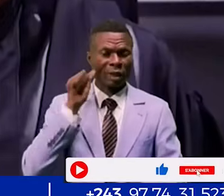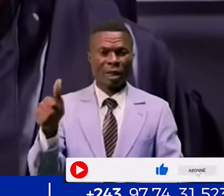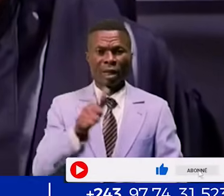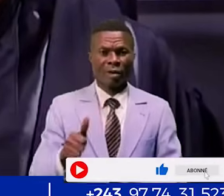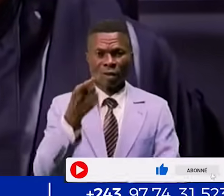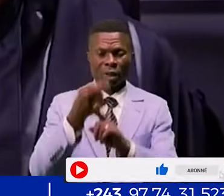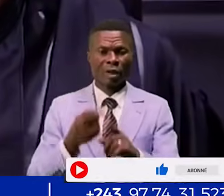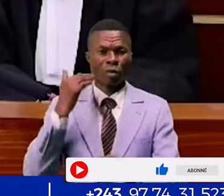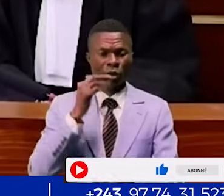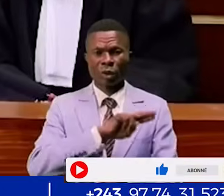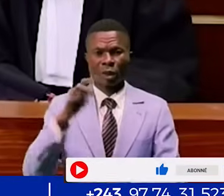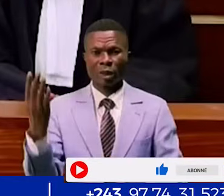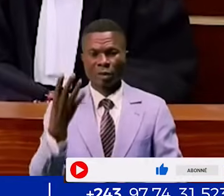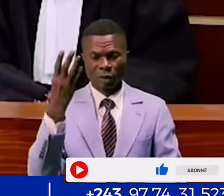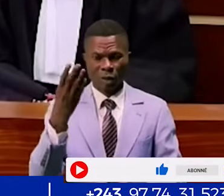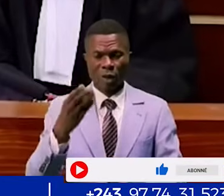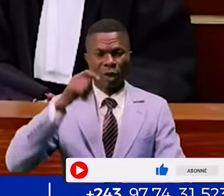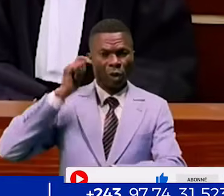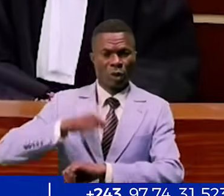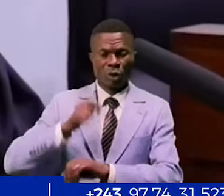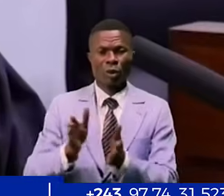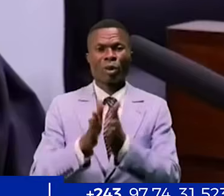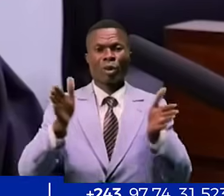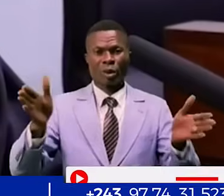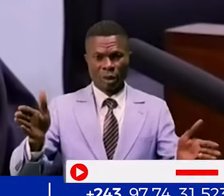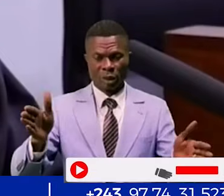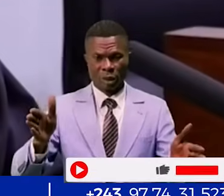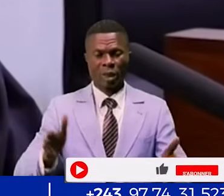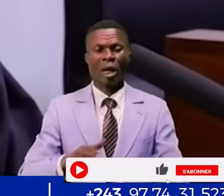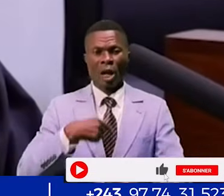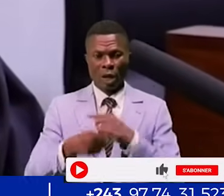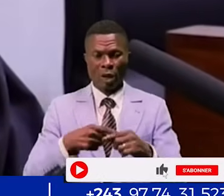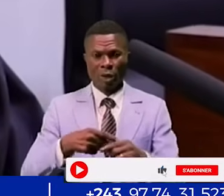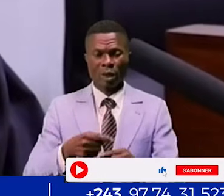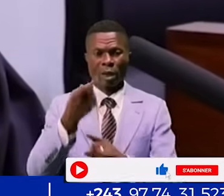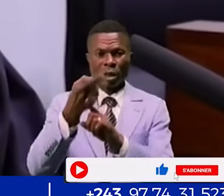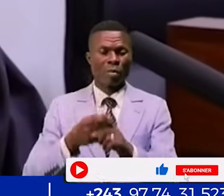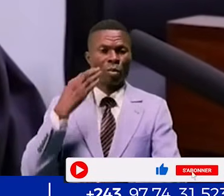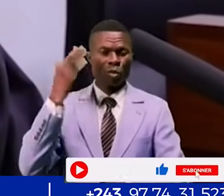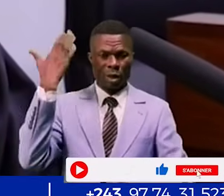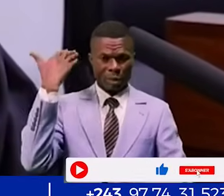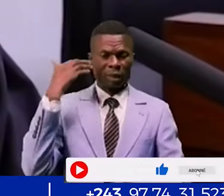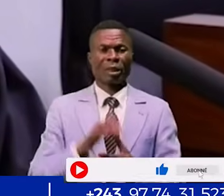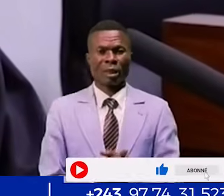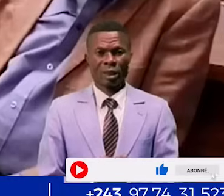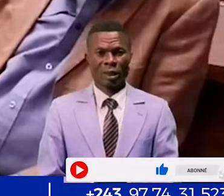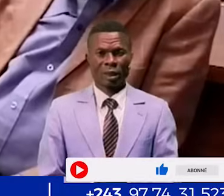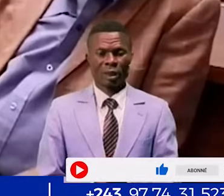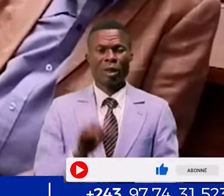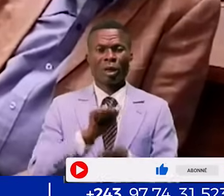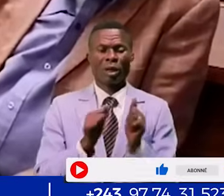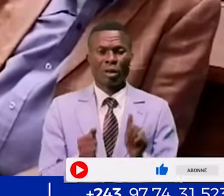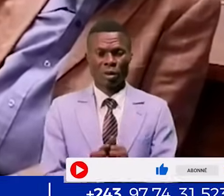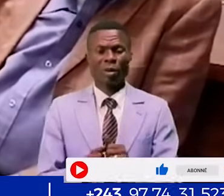juin 2024 une série d'audiences publiques qu'elle a entamées depuis le mois de mai dernier. Des affaires qui ont